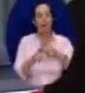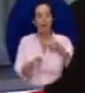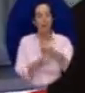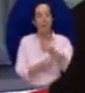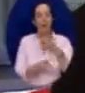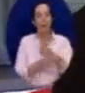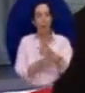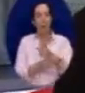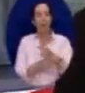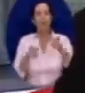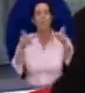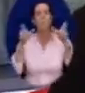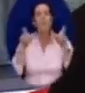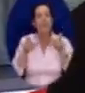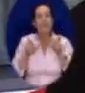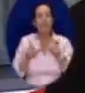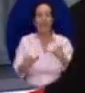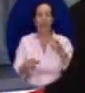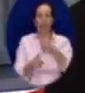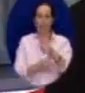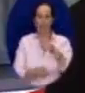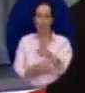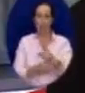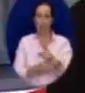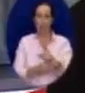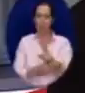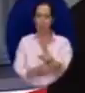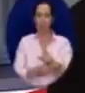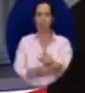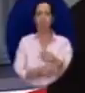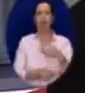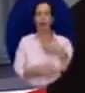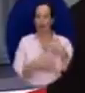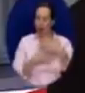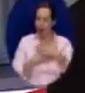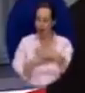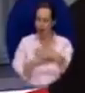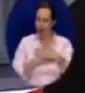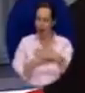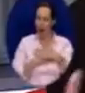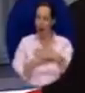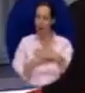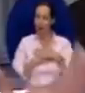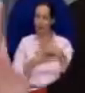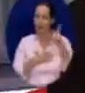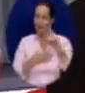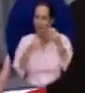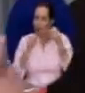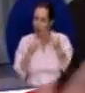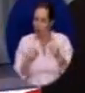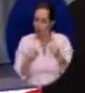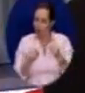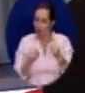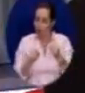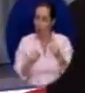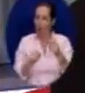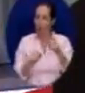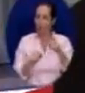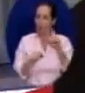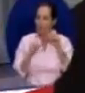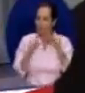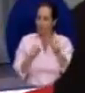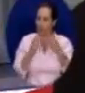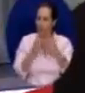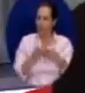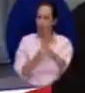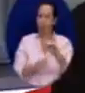בהתאמרות. מניעת התאמרות. אז לכן מיגור ההתאמרות. אהבתי את הספקנות שהיא כבר הייתה בפתיח, שספק אם